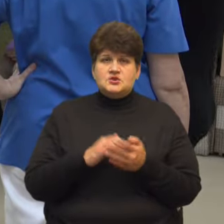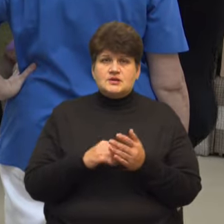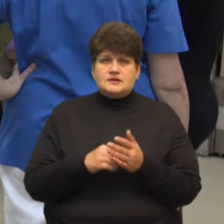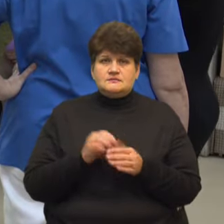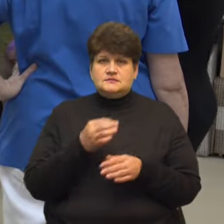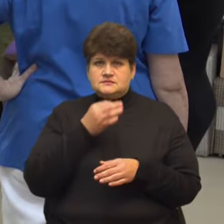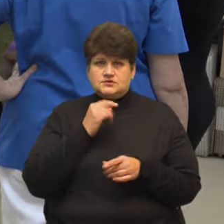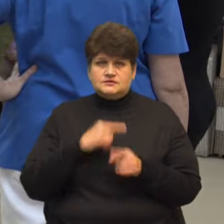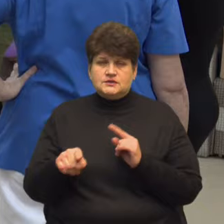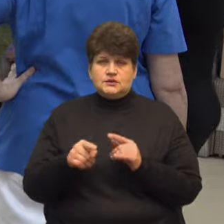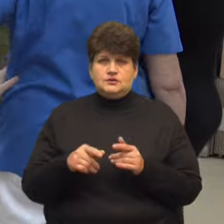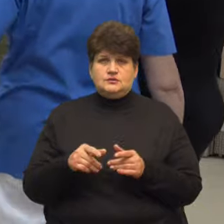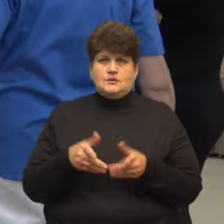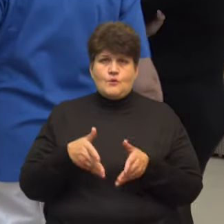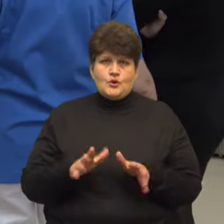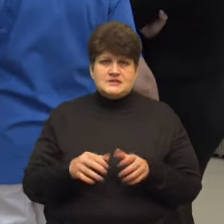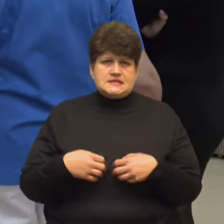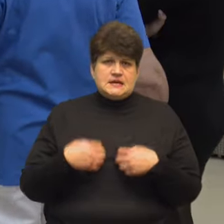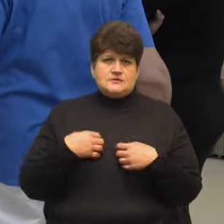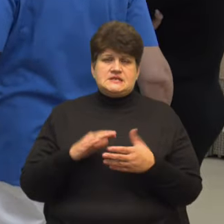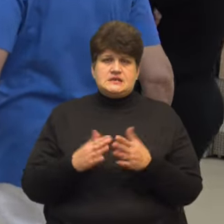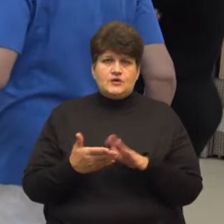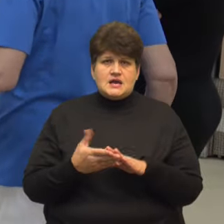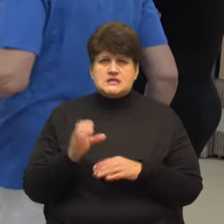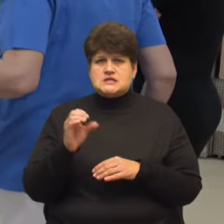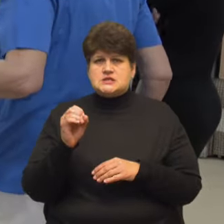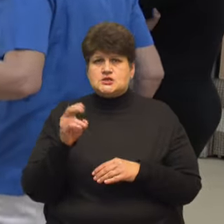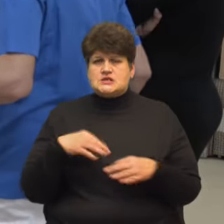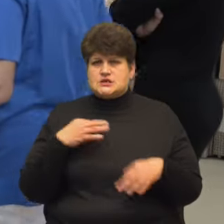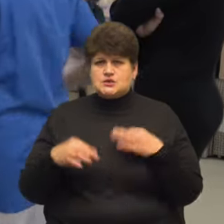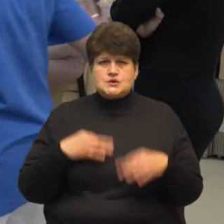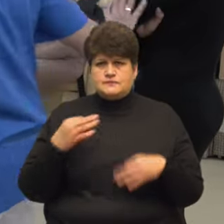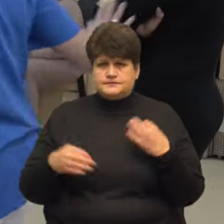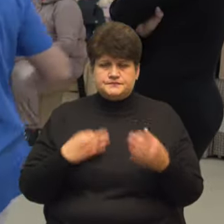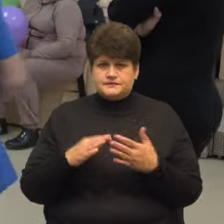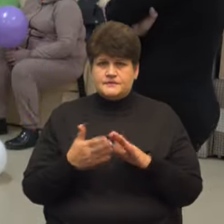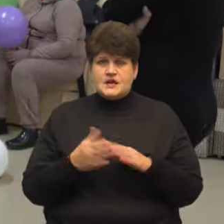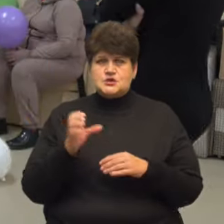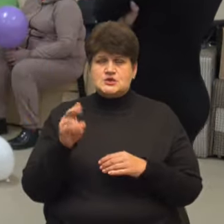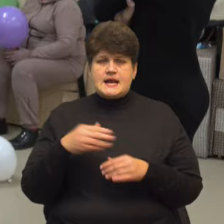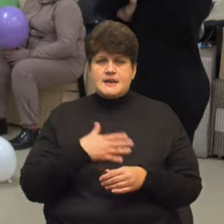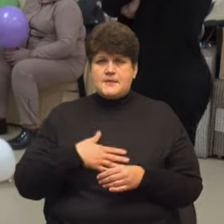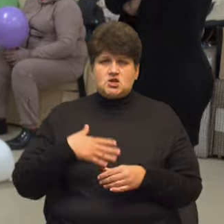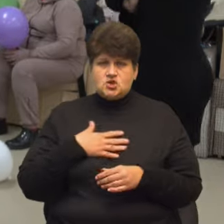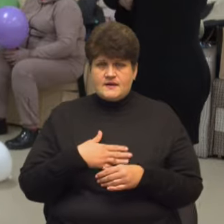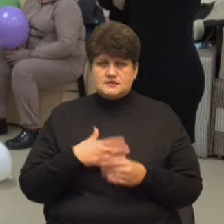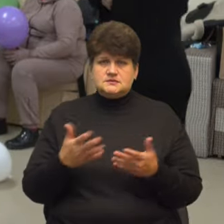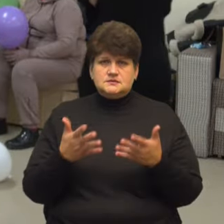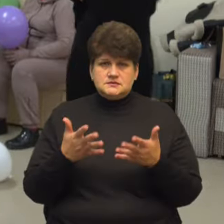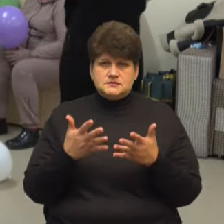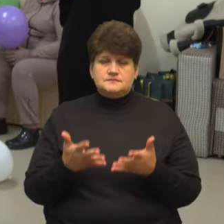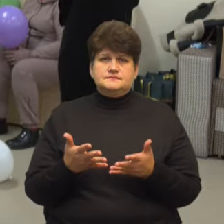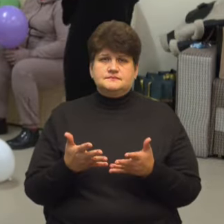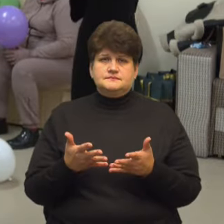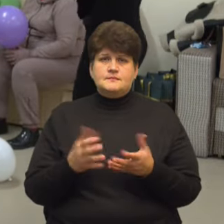пологівсові ситуації якісь соціальні переживання і звісно